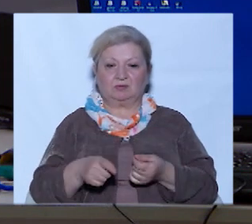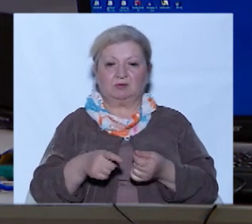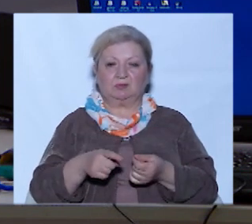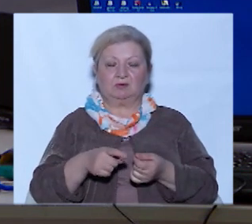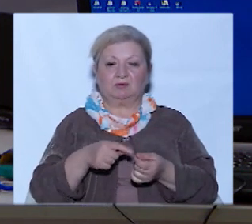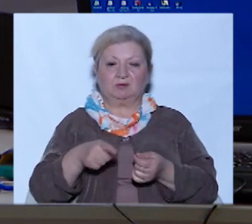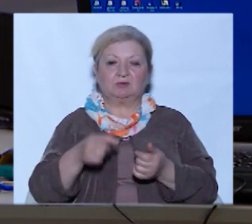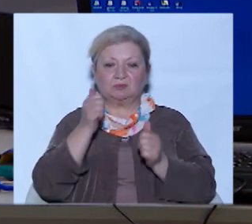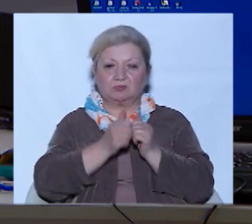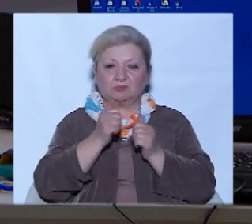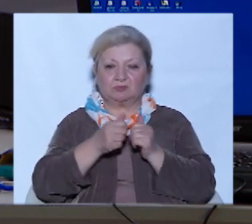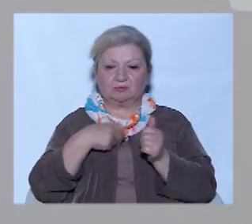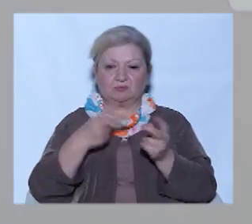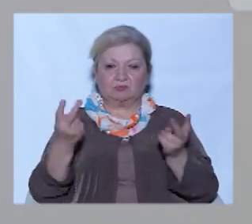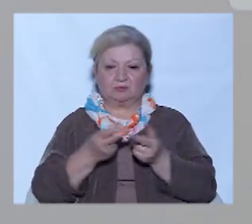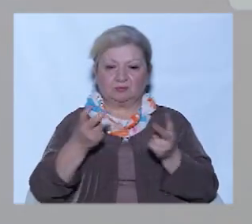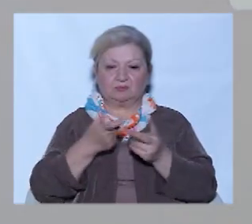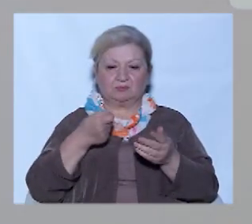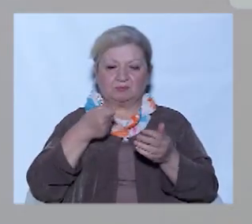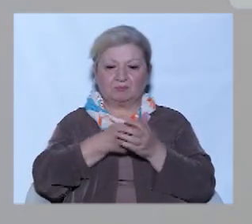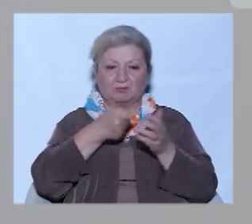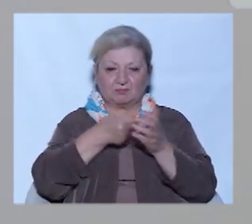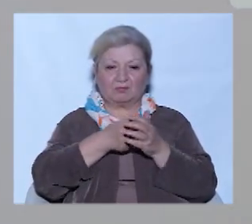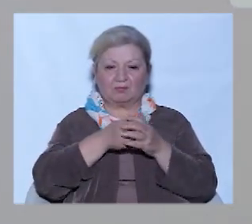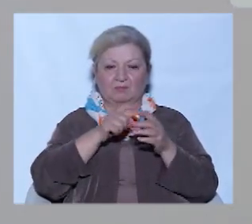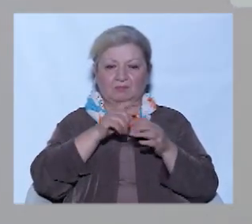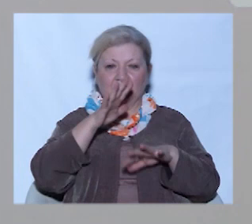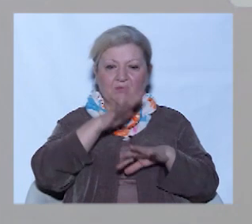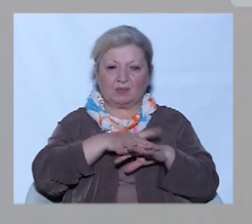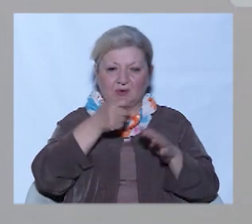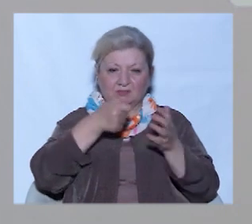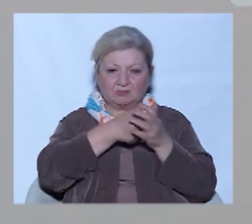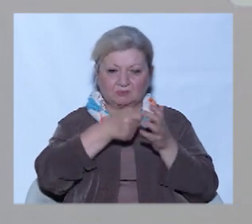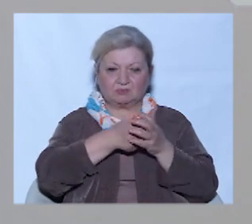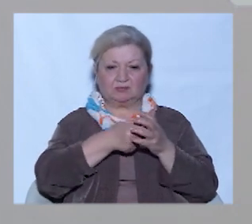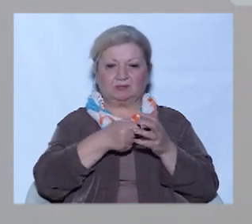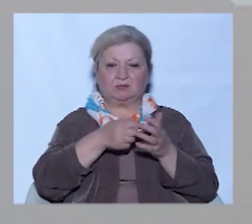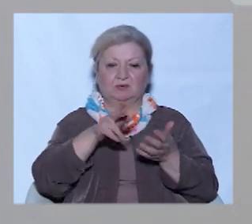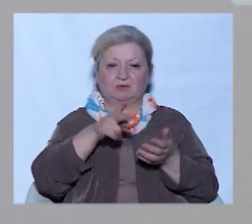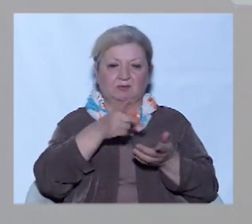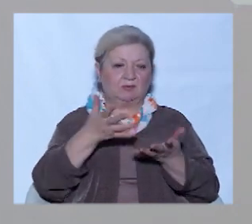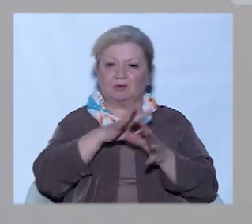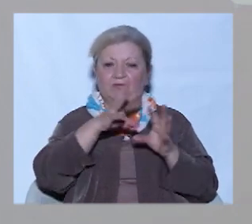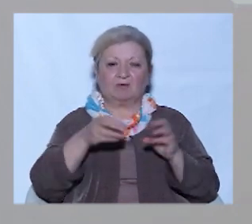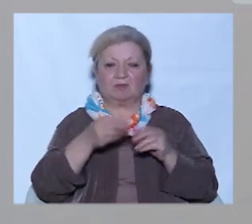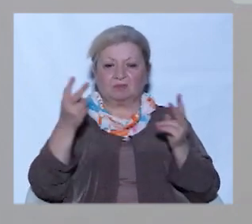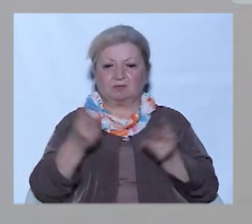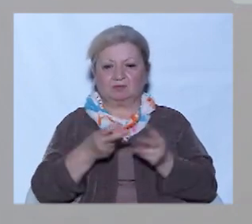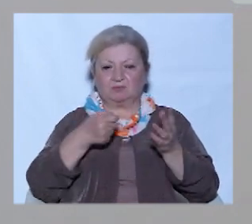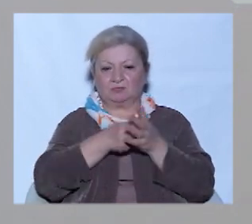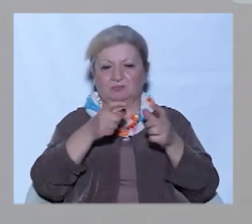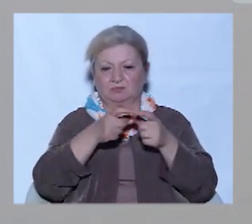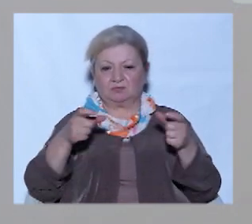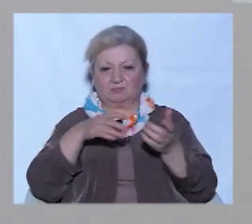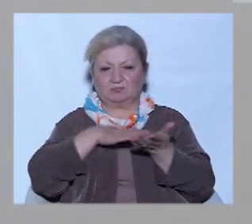კონკრეტულად საბარათო სისტემასთან. ჩვენ მუდმივად ვიყენებთ ბარათებს ბანკომატებში, სალარო აპარატებში და რა